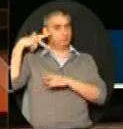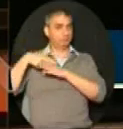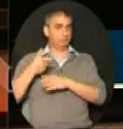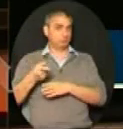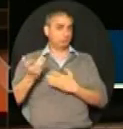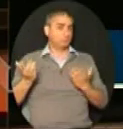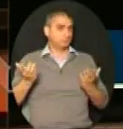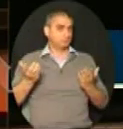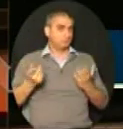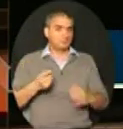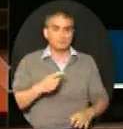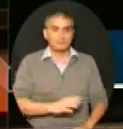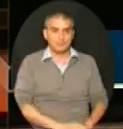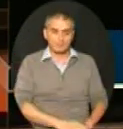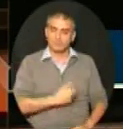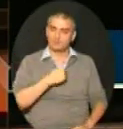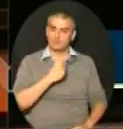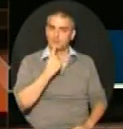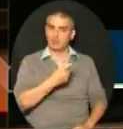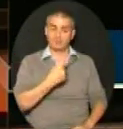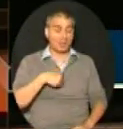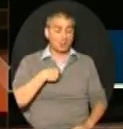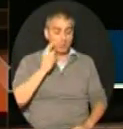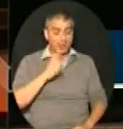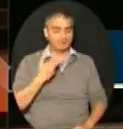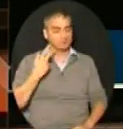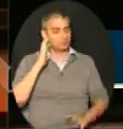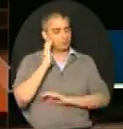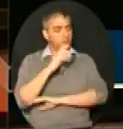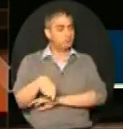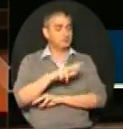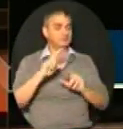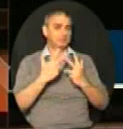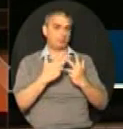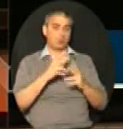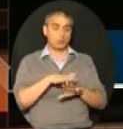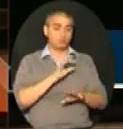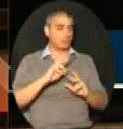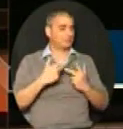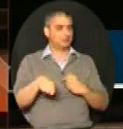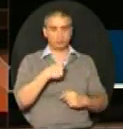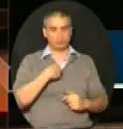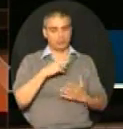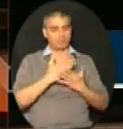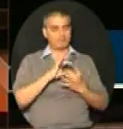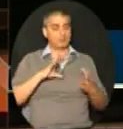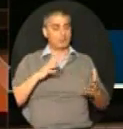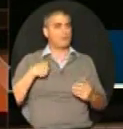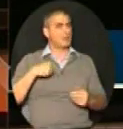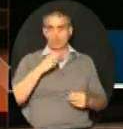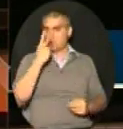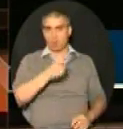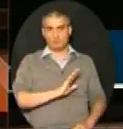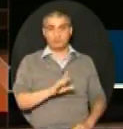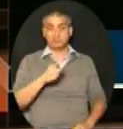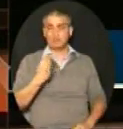אותו, ואני מוכרחה להגיד לכם שאנחנו חייבים להיות הרבה יותר קשובים לציבור. התחושה של הציבור שאנחנו התנתקנו ממנו ושאנחנו לא רואים